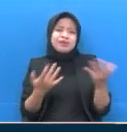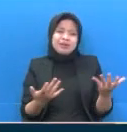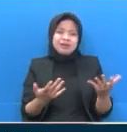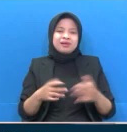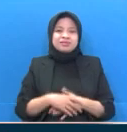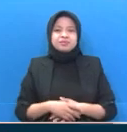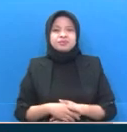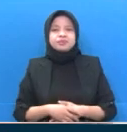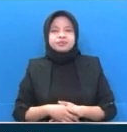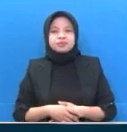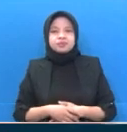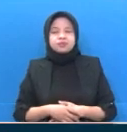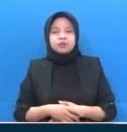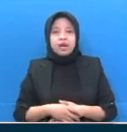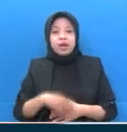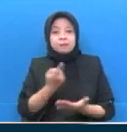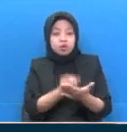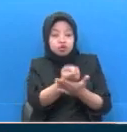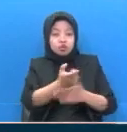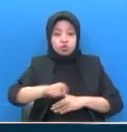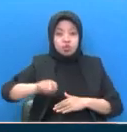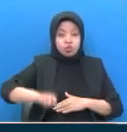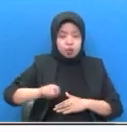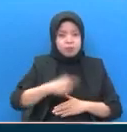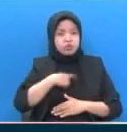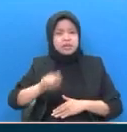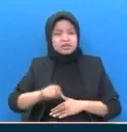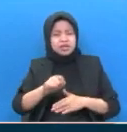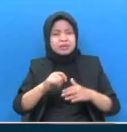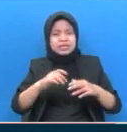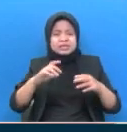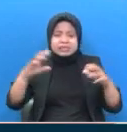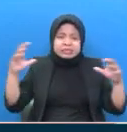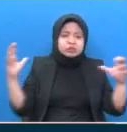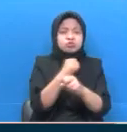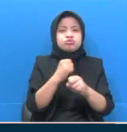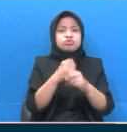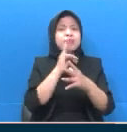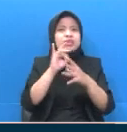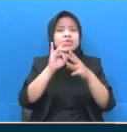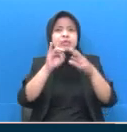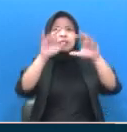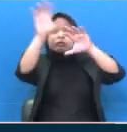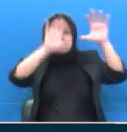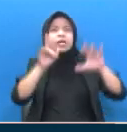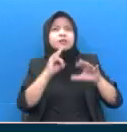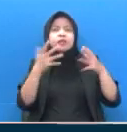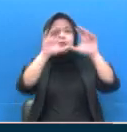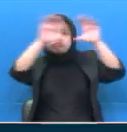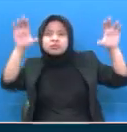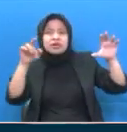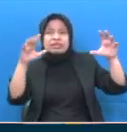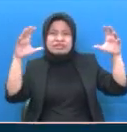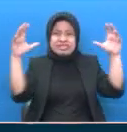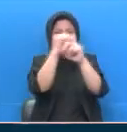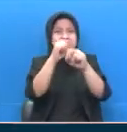umum, jaksa maupun hakim ingin membuat suatu gambaran yang utuh dari suatu peristiwa ini. Tapi rupanya dari yang utuh ini